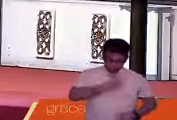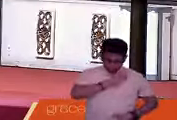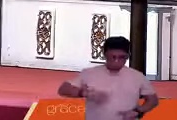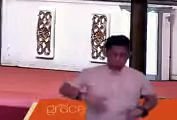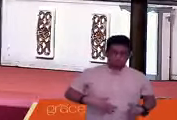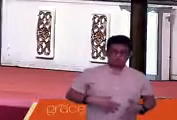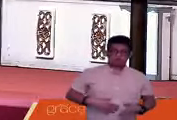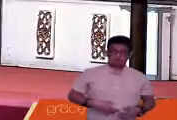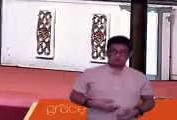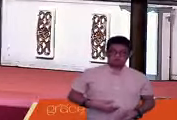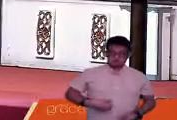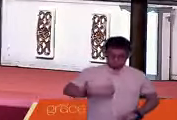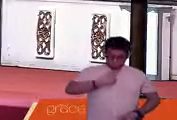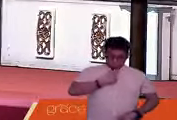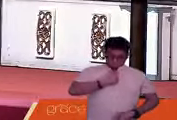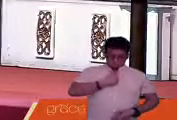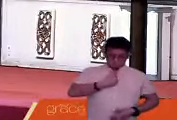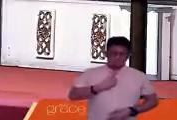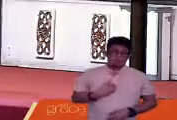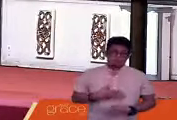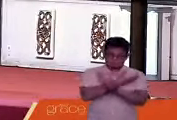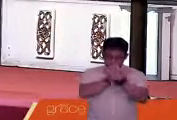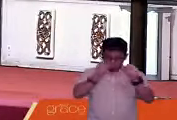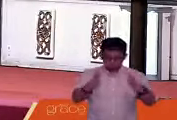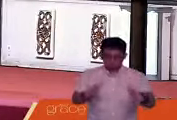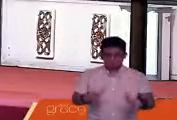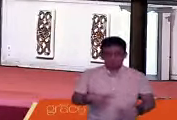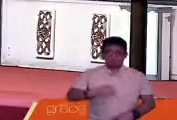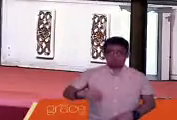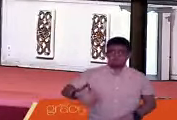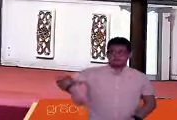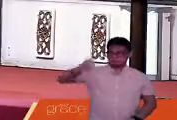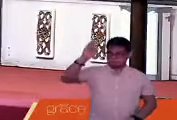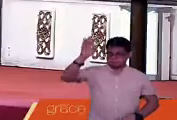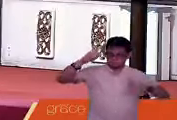personal mong manluluwas, mga kaigsoonan, mitindog ko.